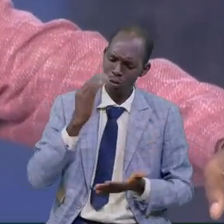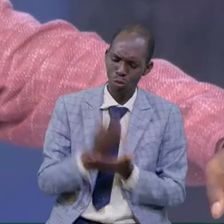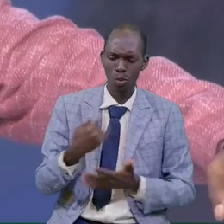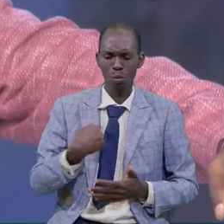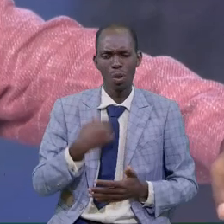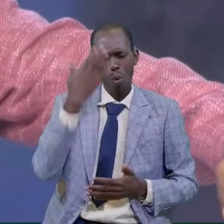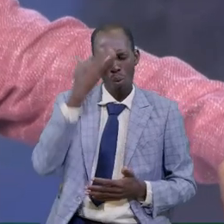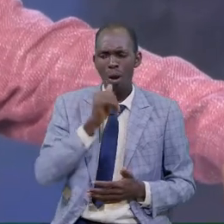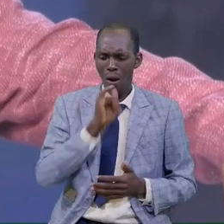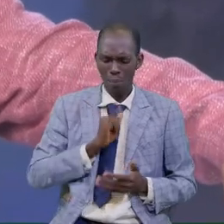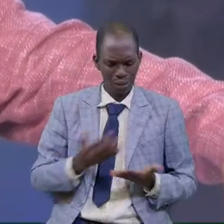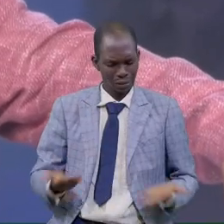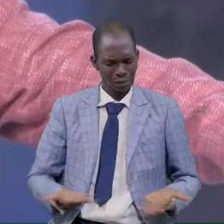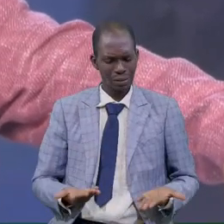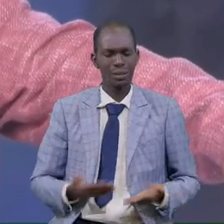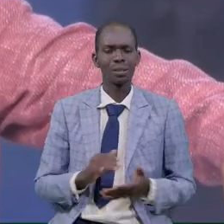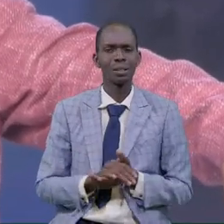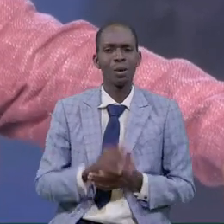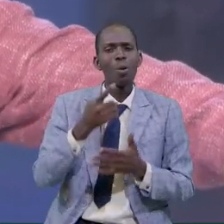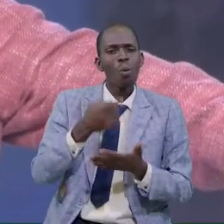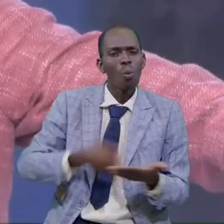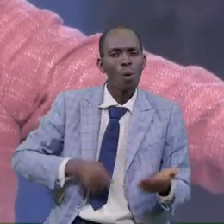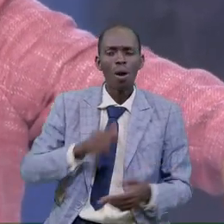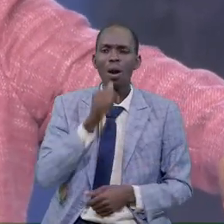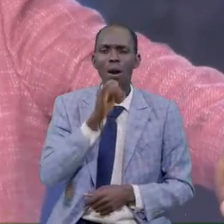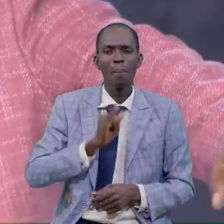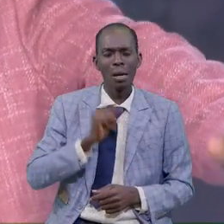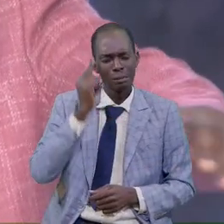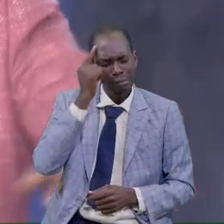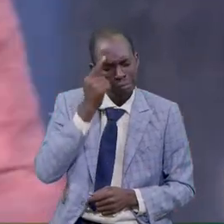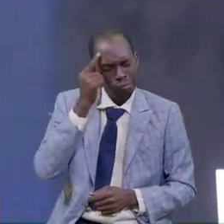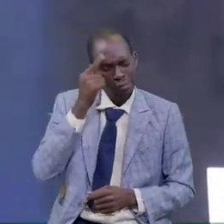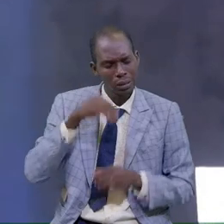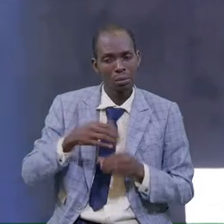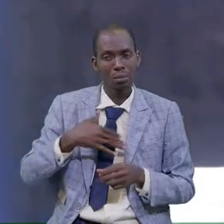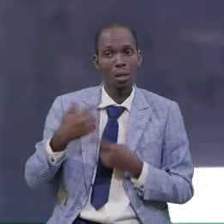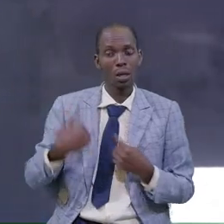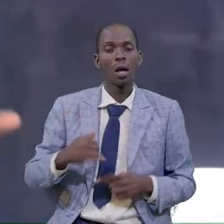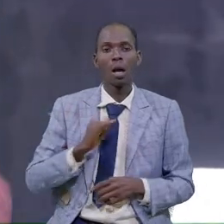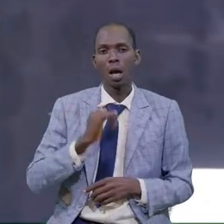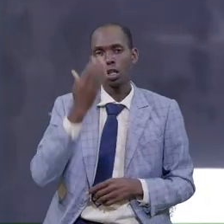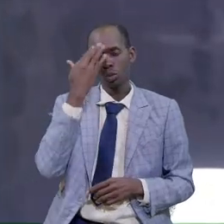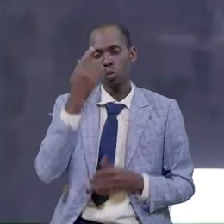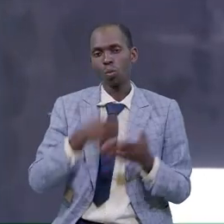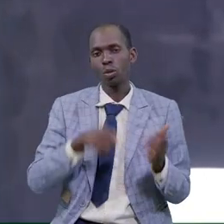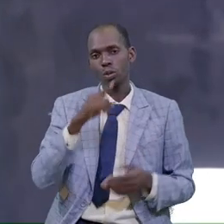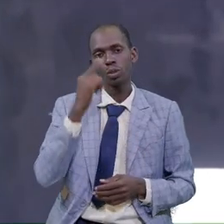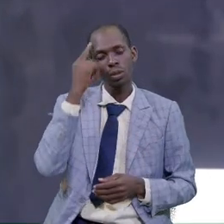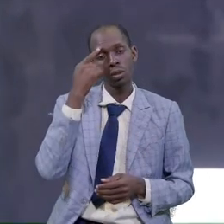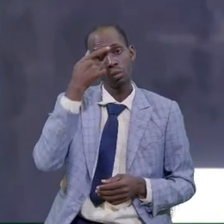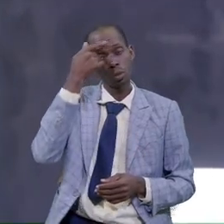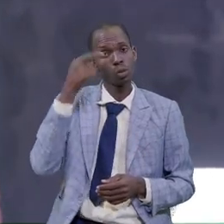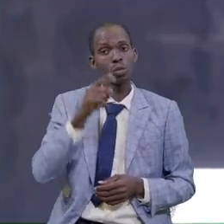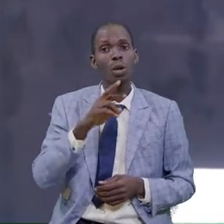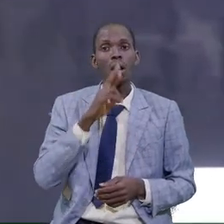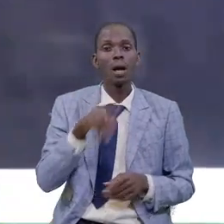suis? À quoi je pense dans mon cœur? Je sais à quoi tu penses. Parce que tu es comme moi.